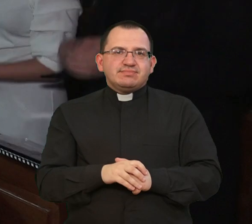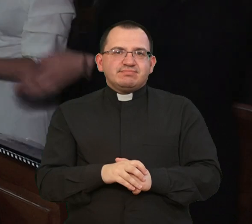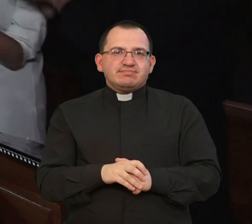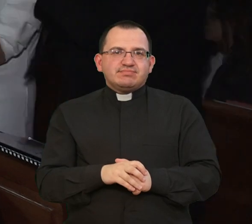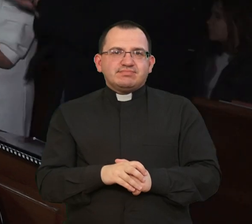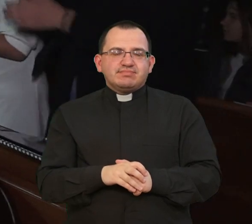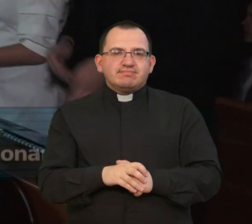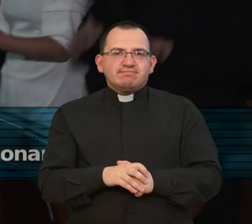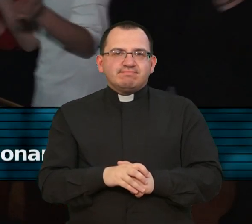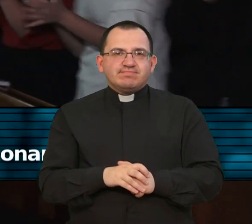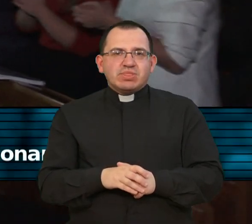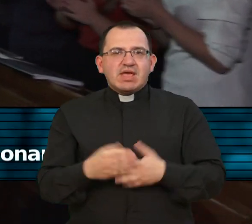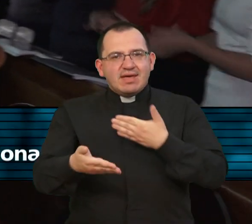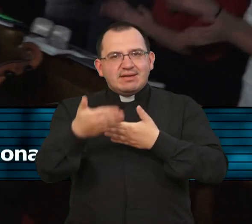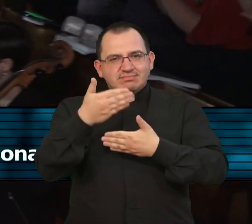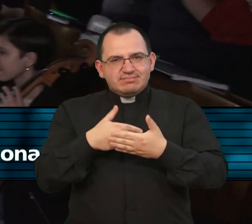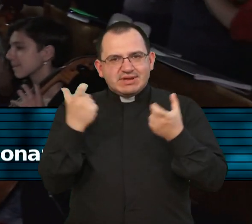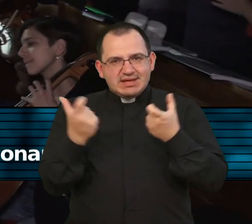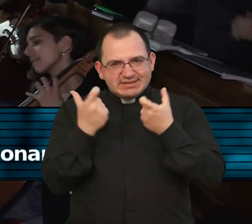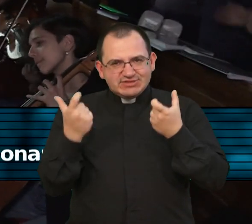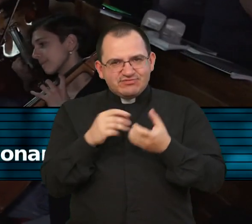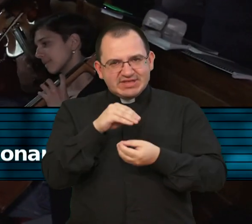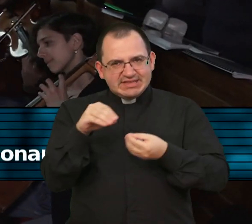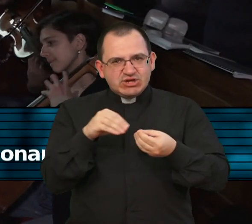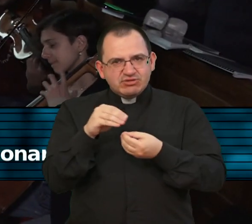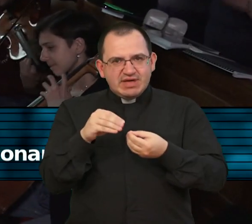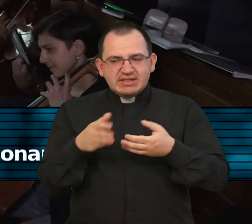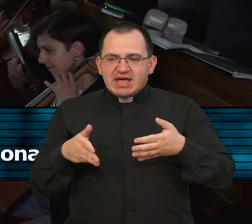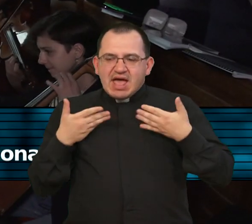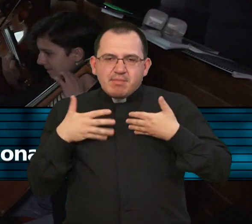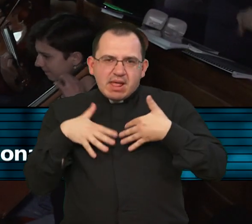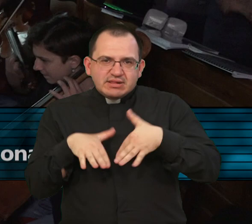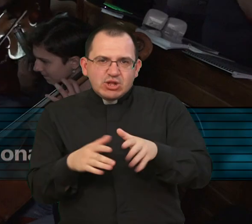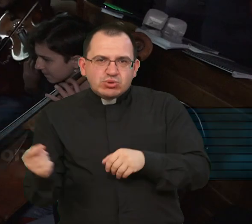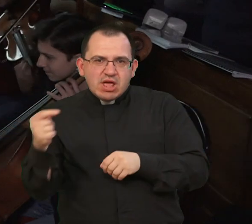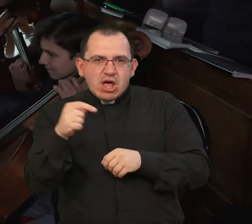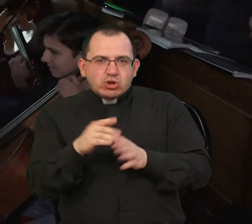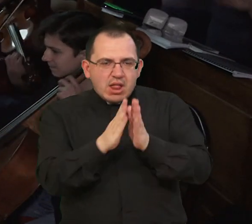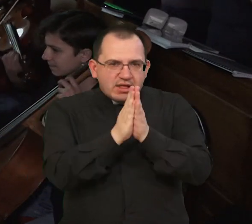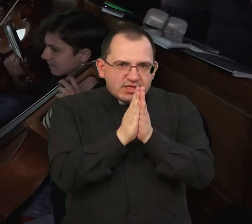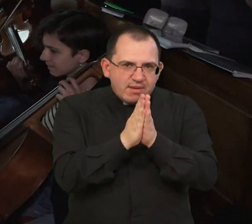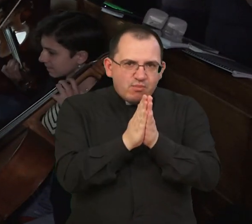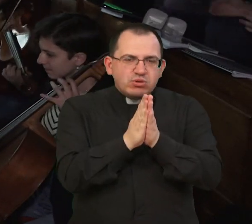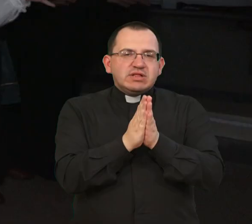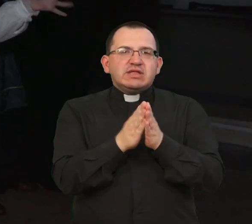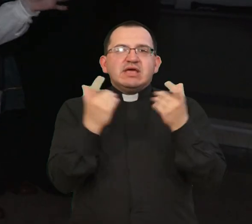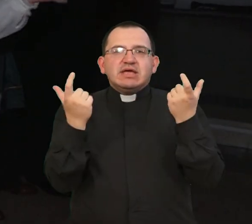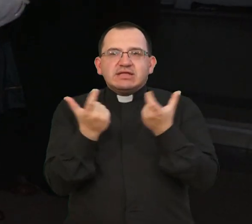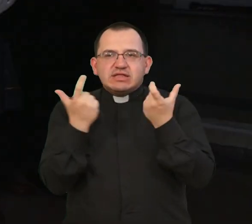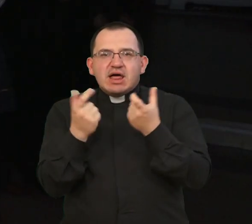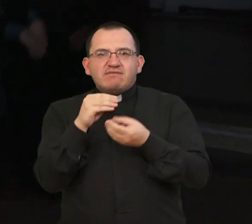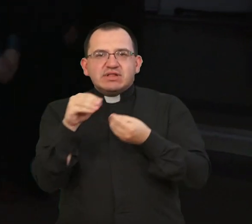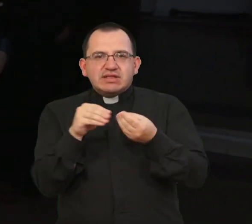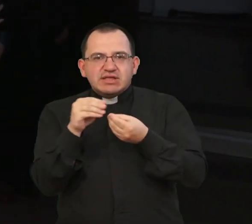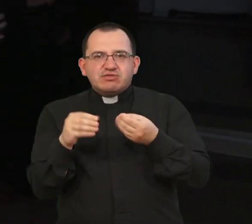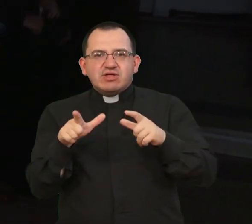Već tradicionalno uoči svetkovine svih svetih, mladi se vjernici okupljaju na bdjenju i slavljenju svetosti